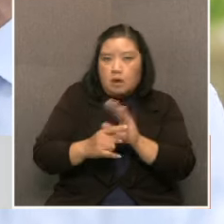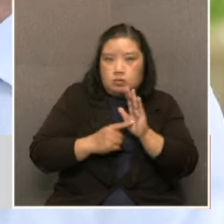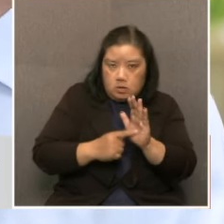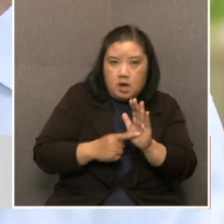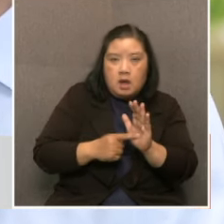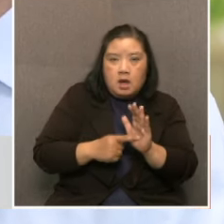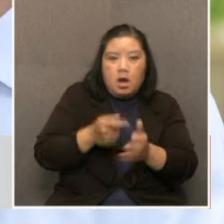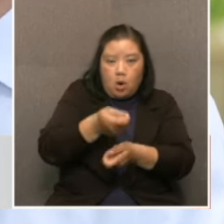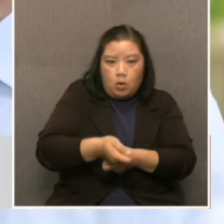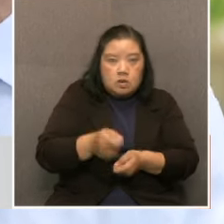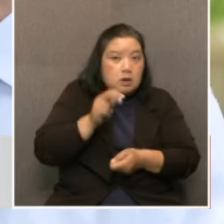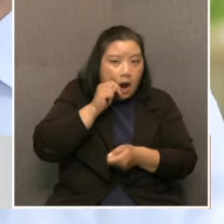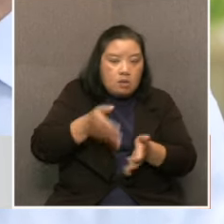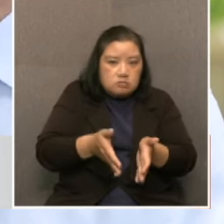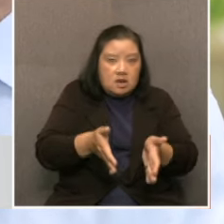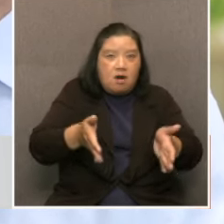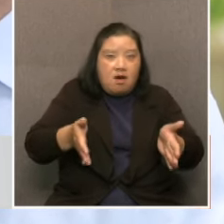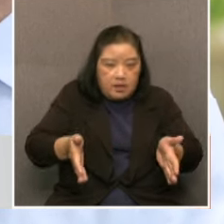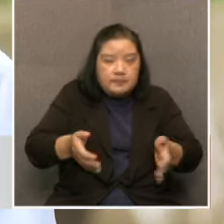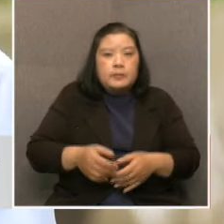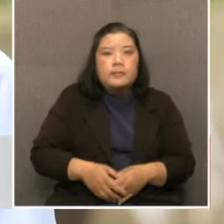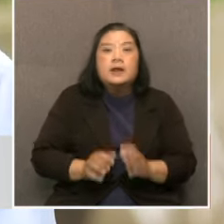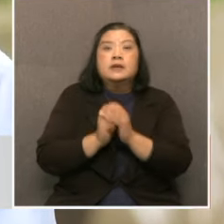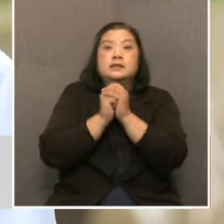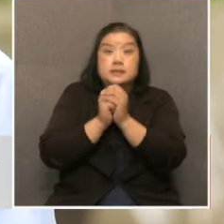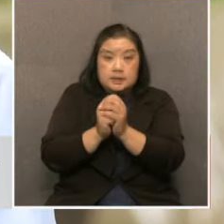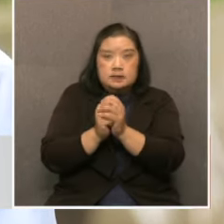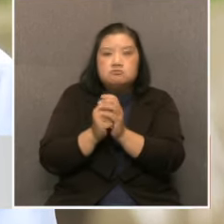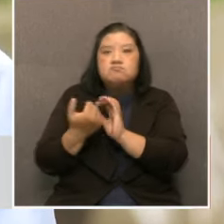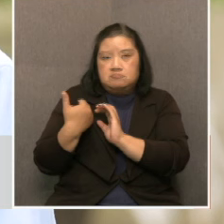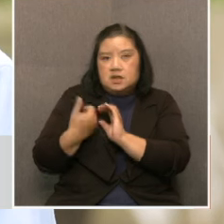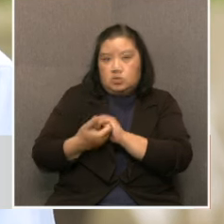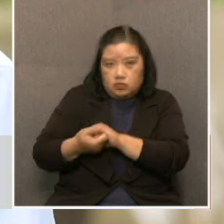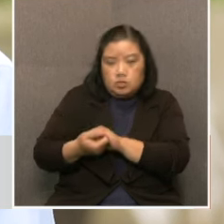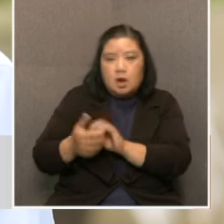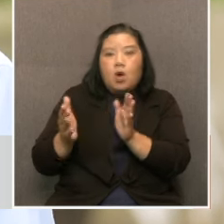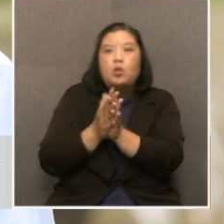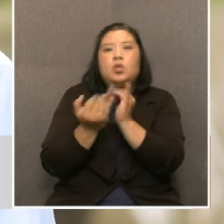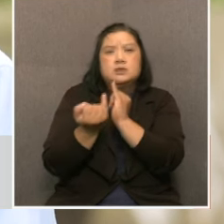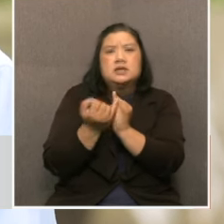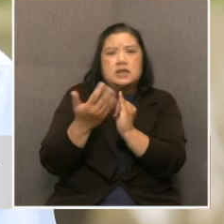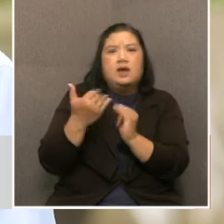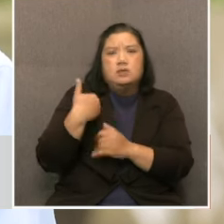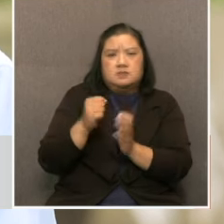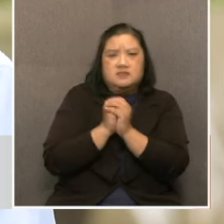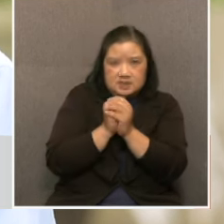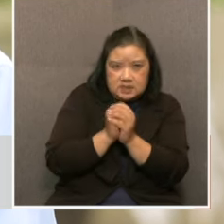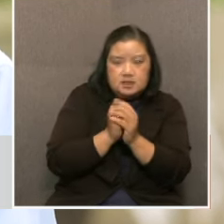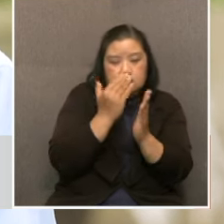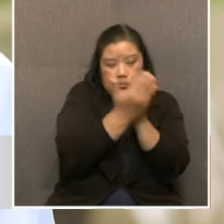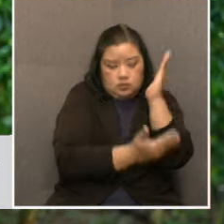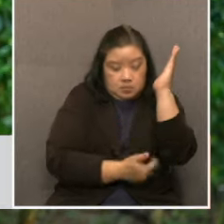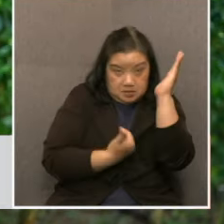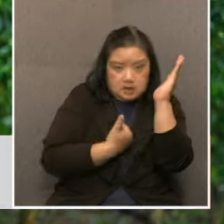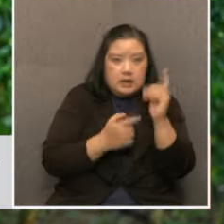ดึงต่างชาติโดยเฉพาะจีนเข้ามามากอีกเพื่อนบ้านเราบางกลุ่มเนี่ยไปอยู่กับจีนแล้วบางกลุ่มก็ยังเน้นสหรั